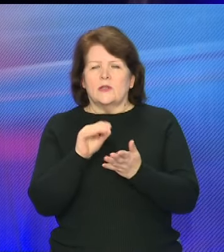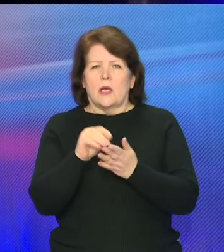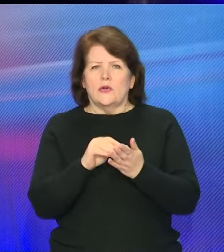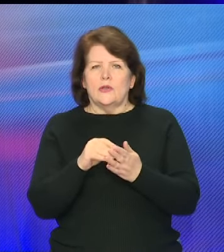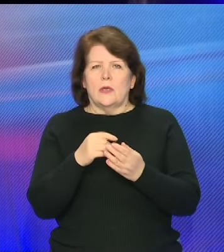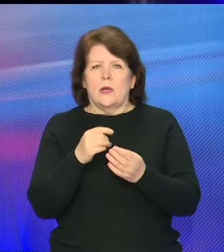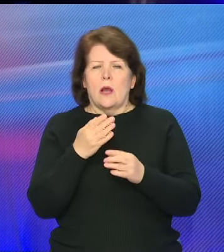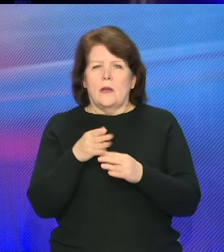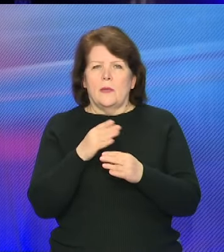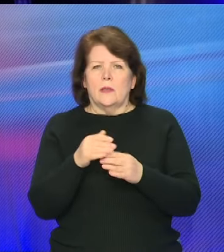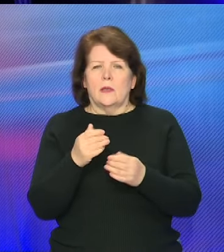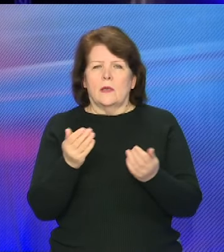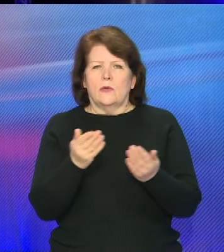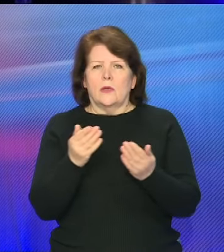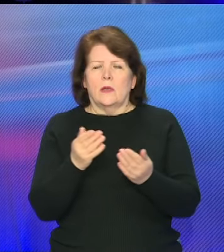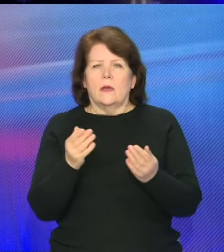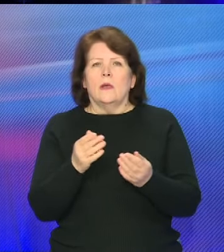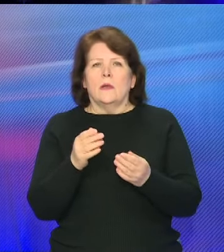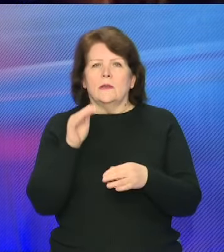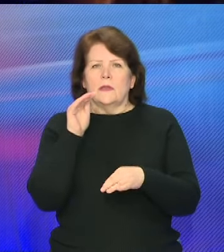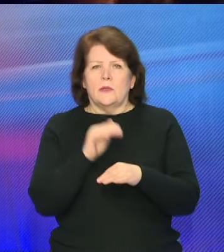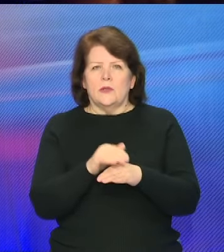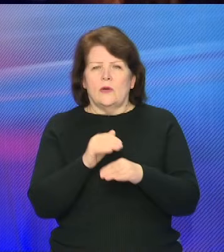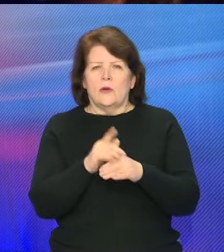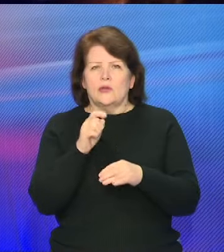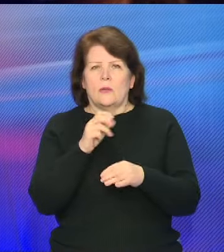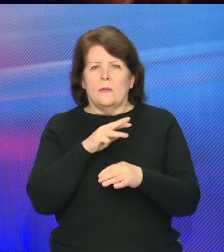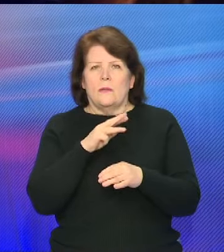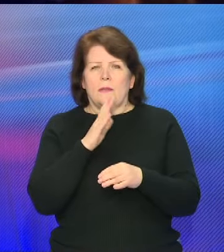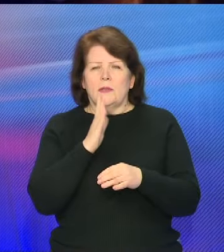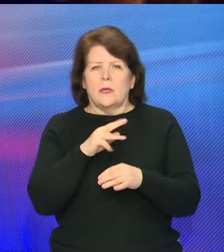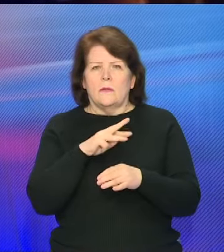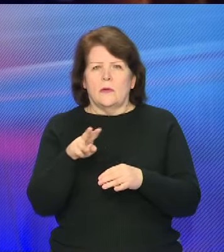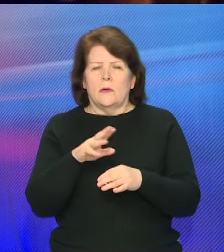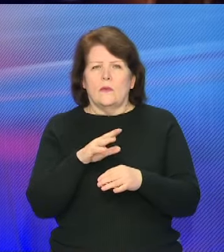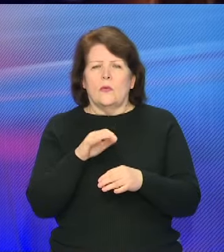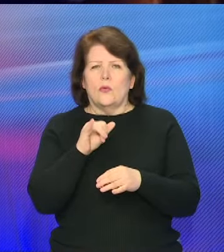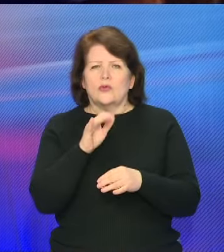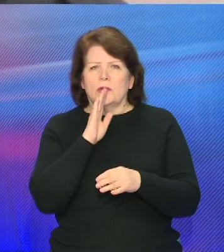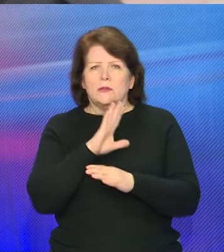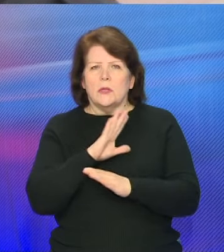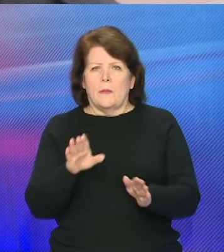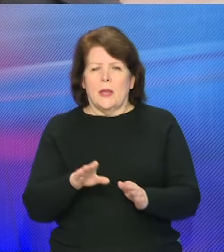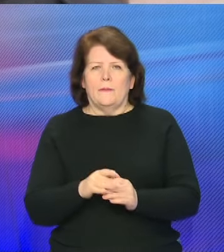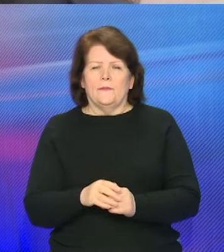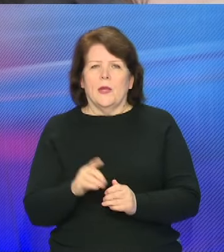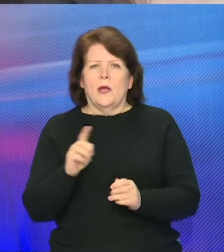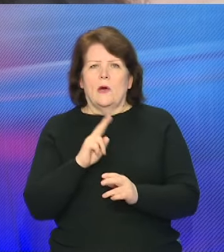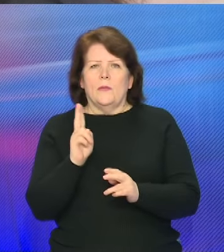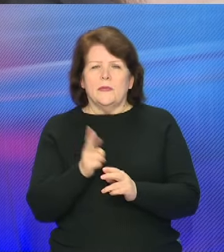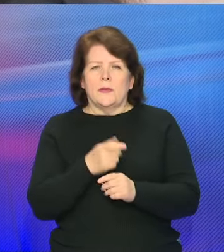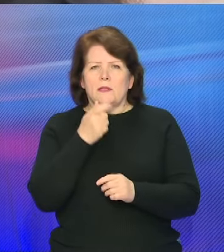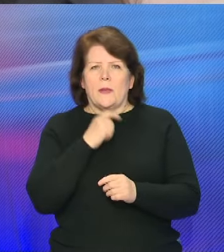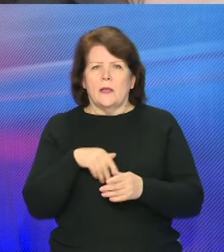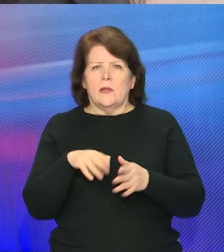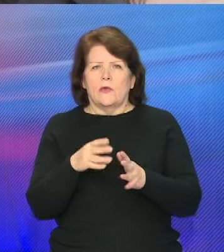водителю зауважить человека на отлеглости 150 метров, загинулая не была позначена. Чтобы обезопасить себя на дороге,